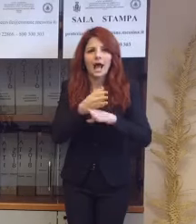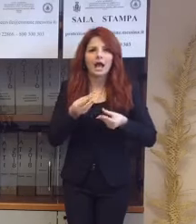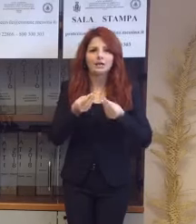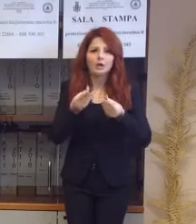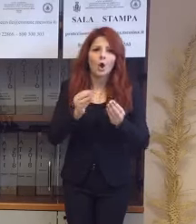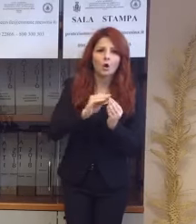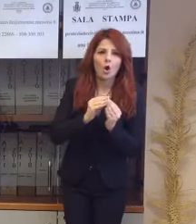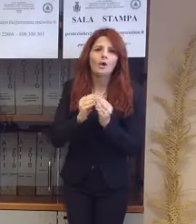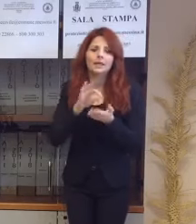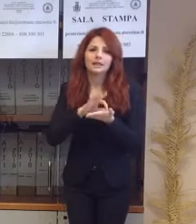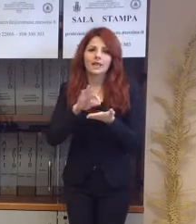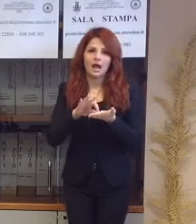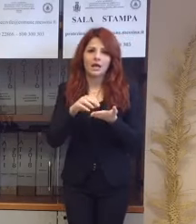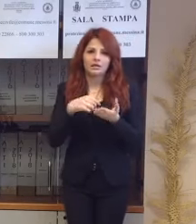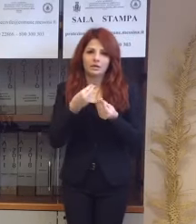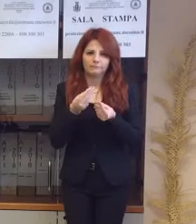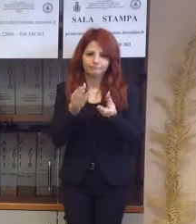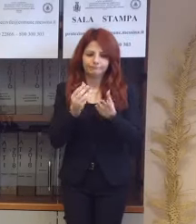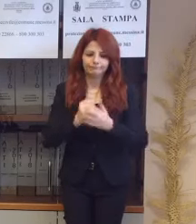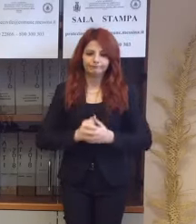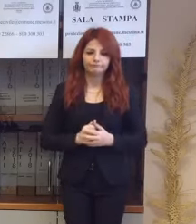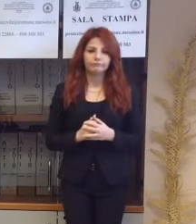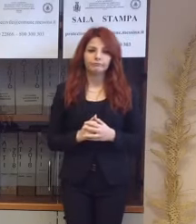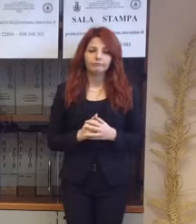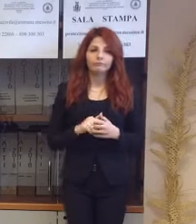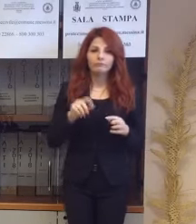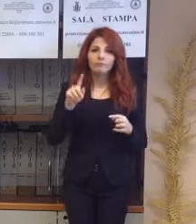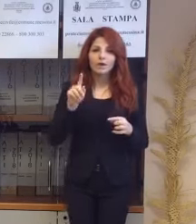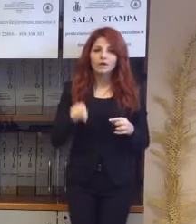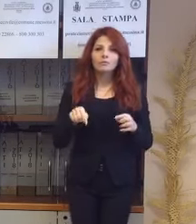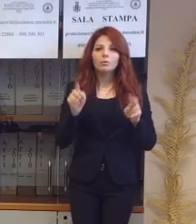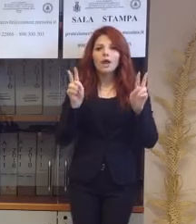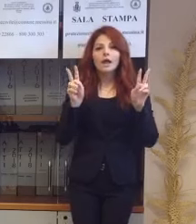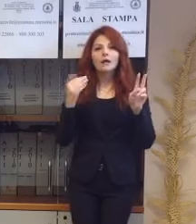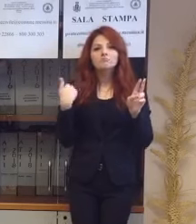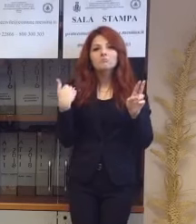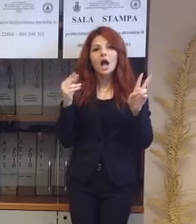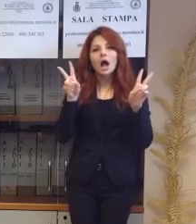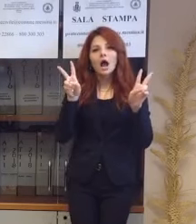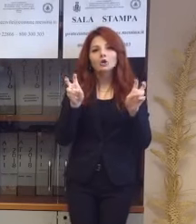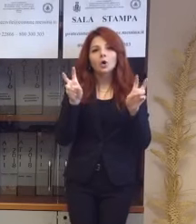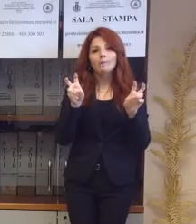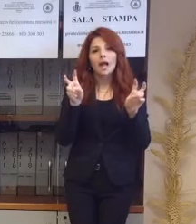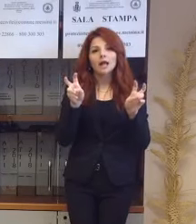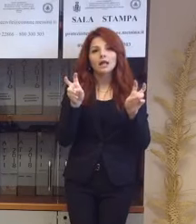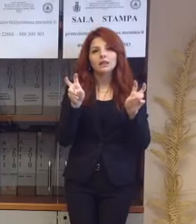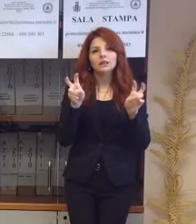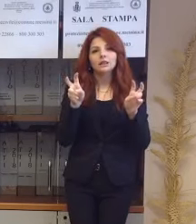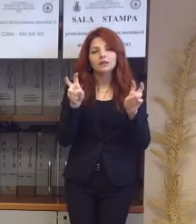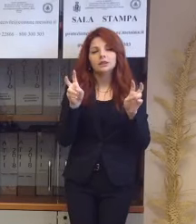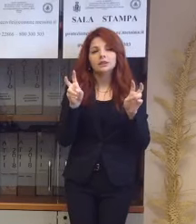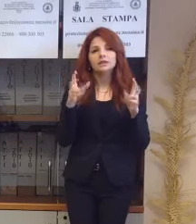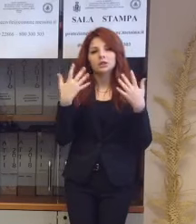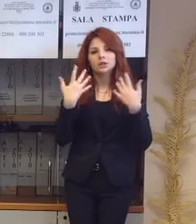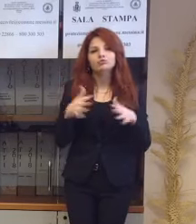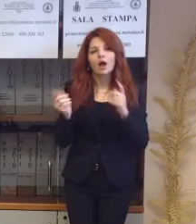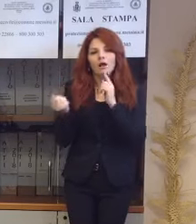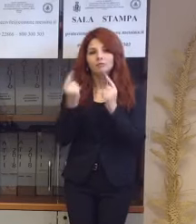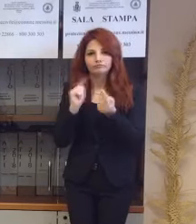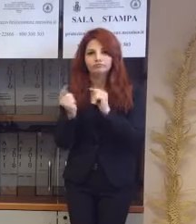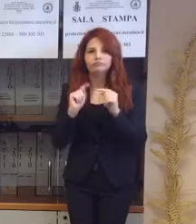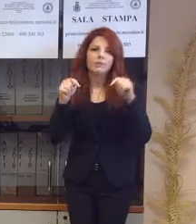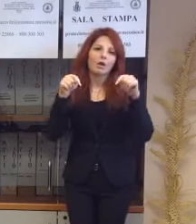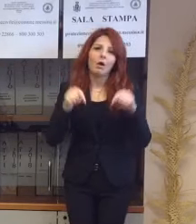anche affrontato alcuni argomenti che ora nello specifico ci portano a